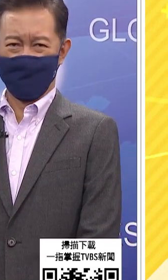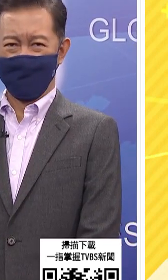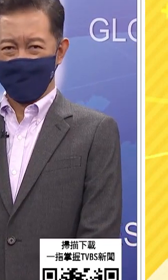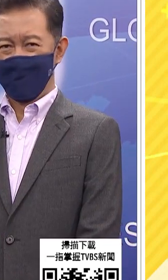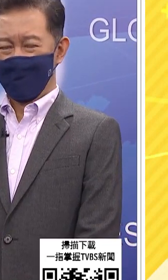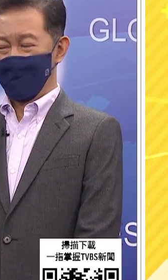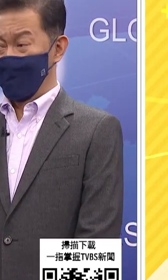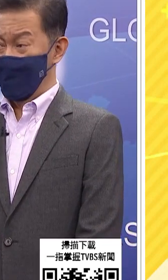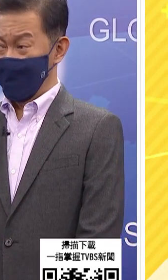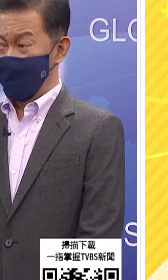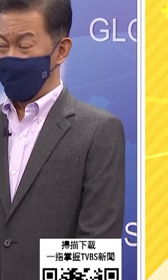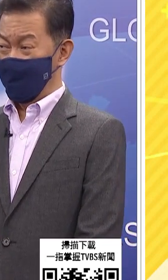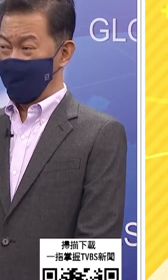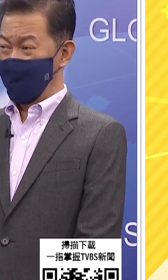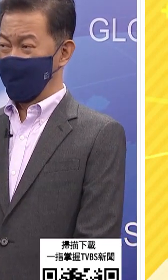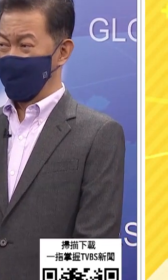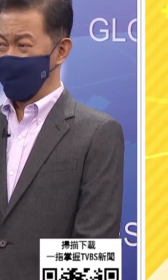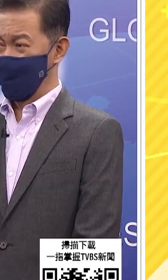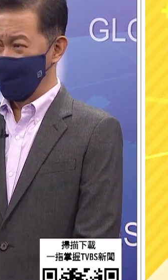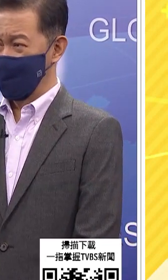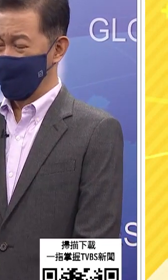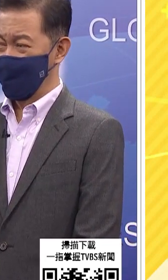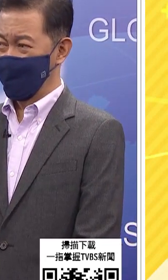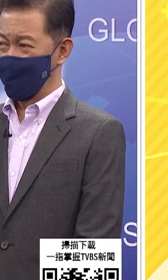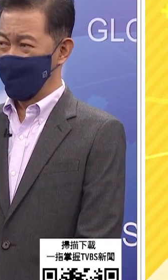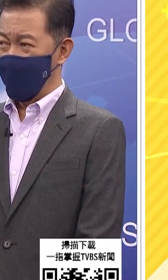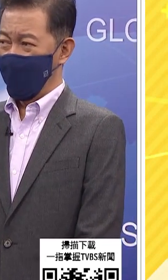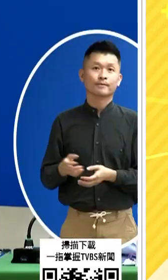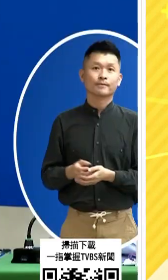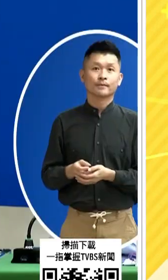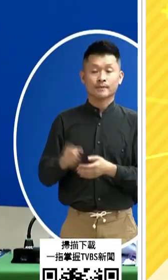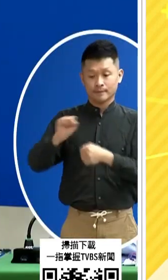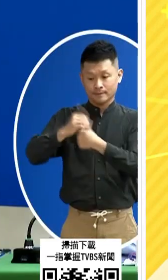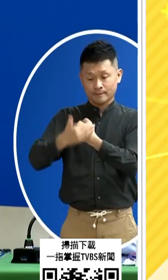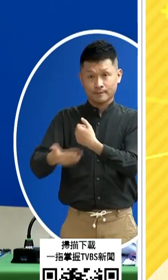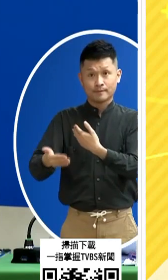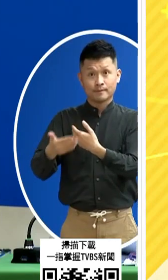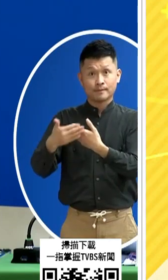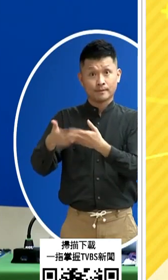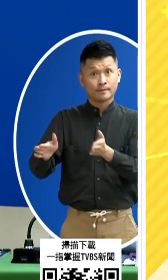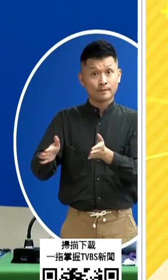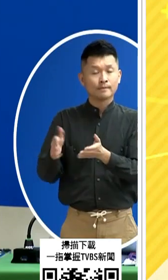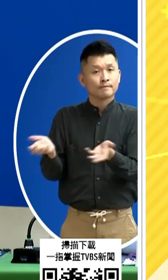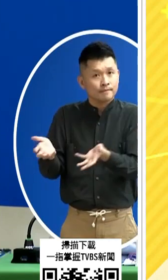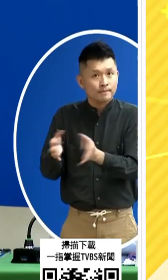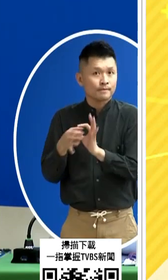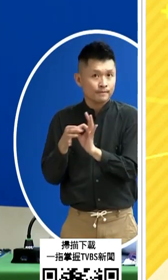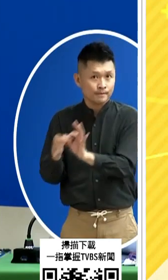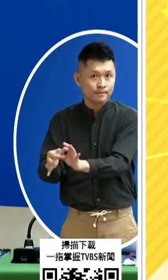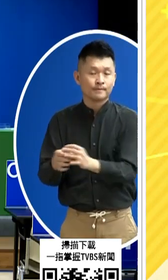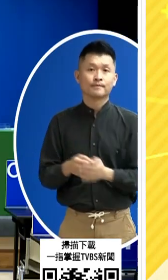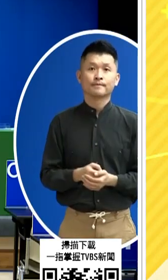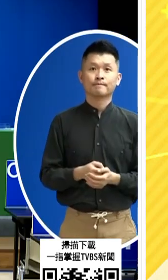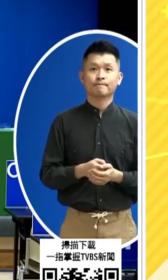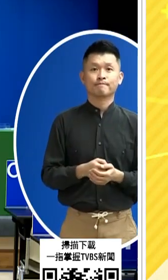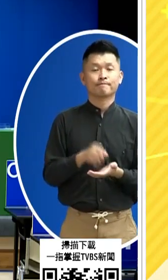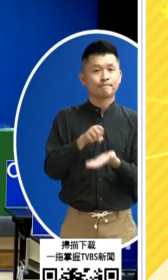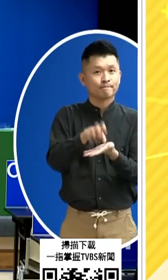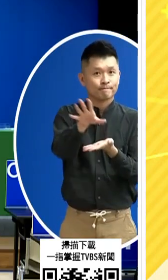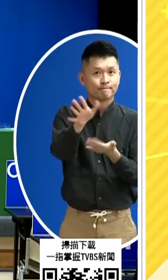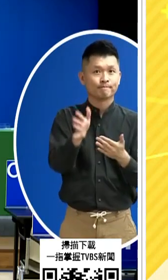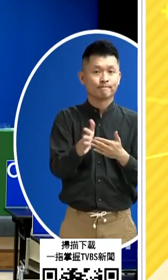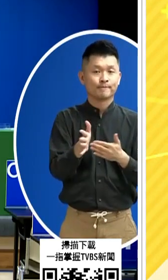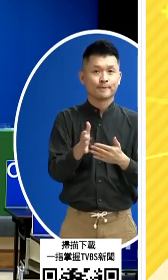啊，不肯然后变成很多人都没有药吃，对不对？有个老太太90岁刘妈妈，一